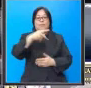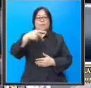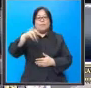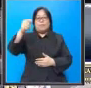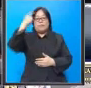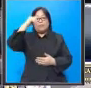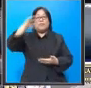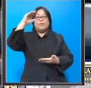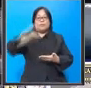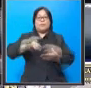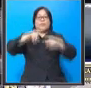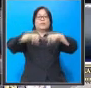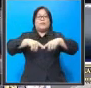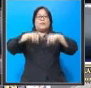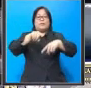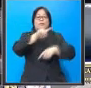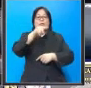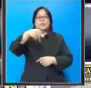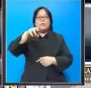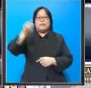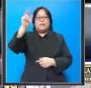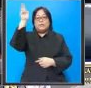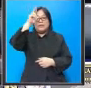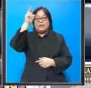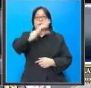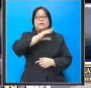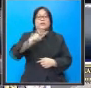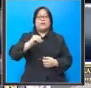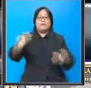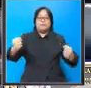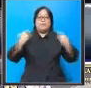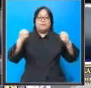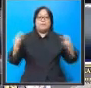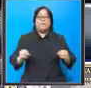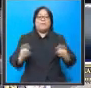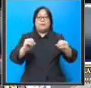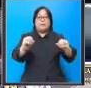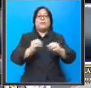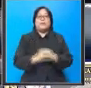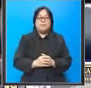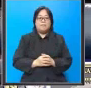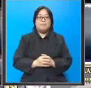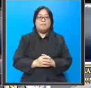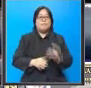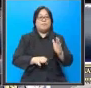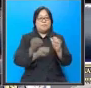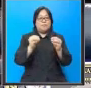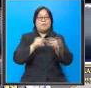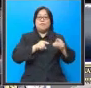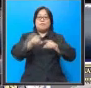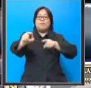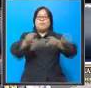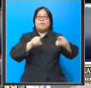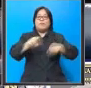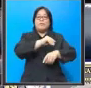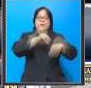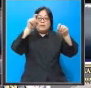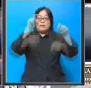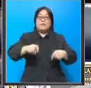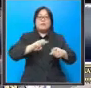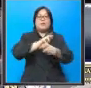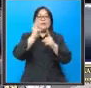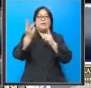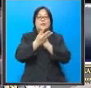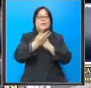bertujuan untuk mengurangkan kebergantungan setitik pekerjaan setemgah koperasi.ppt supaya lebih dari maju bermassa sama Um